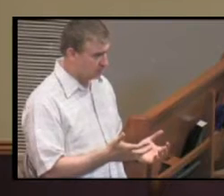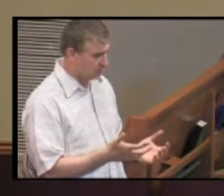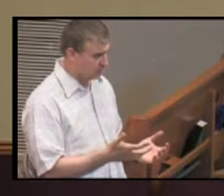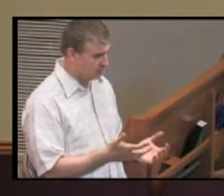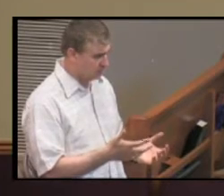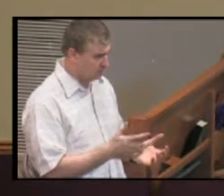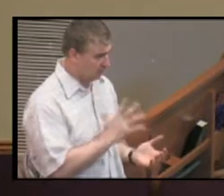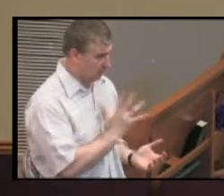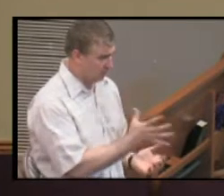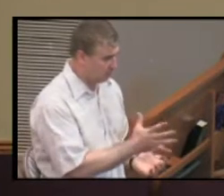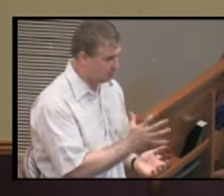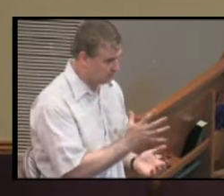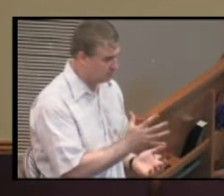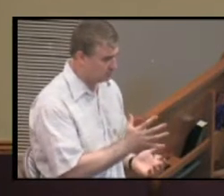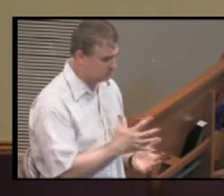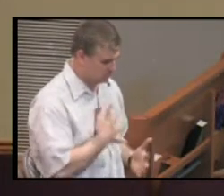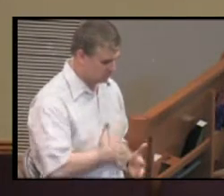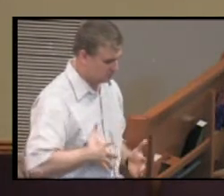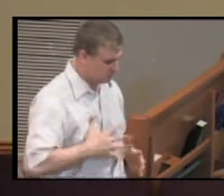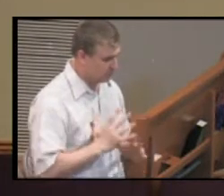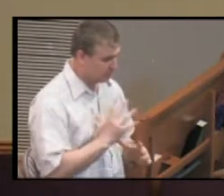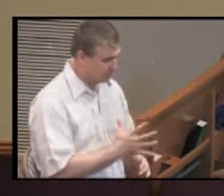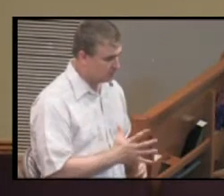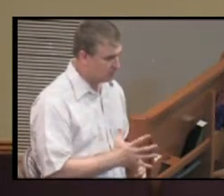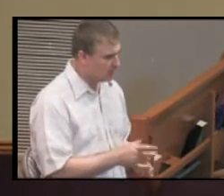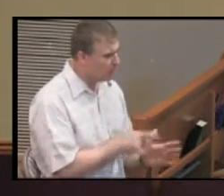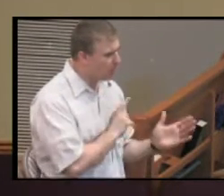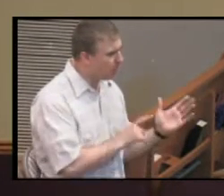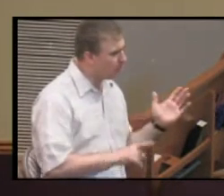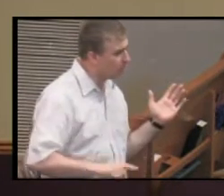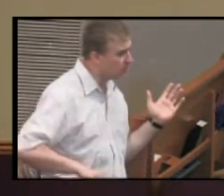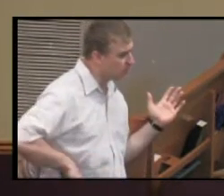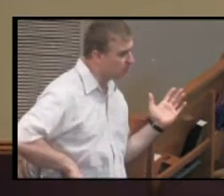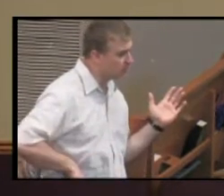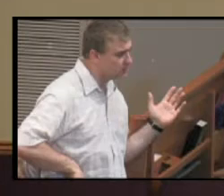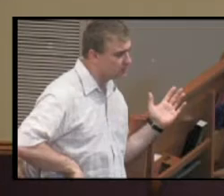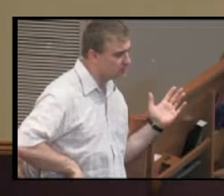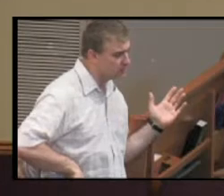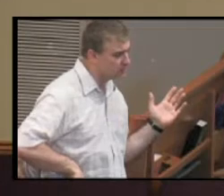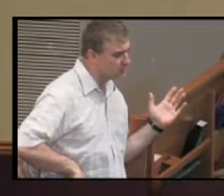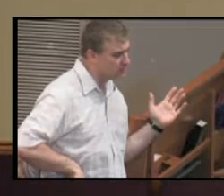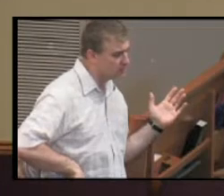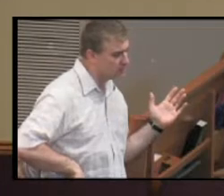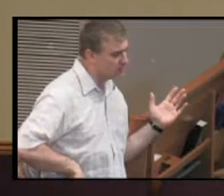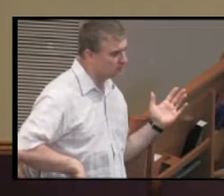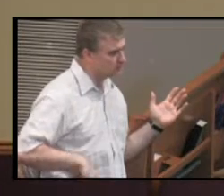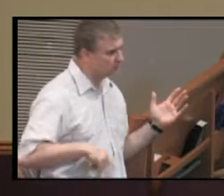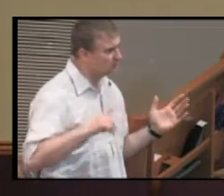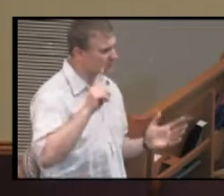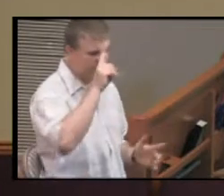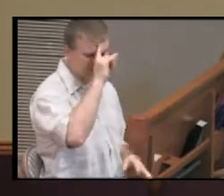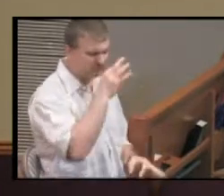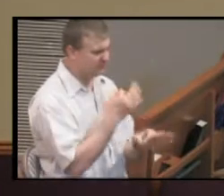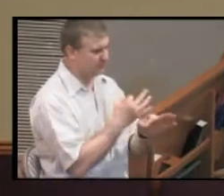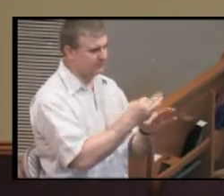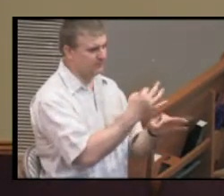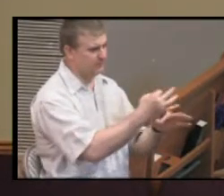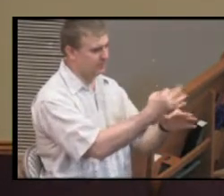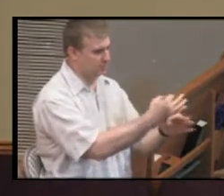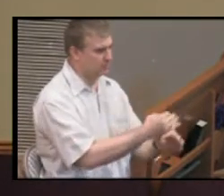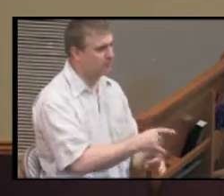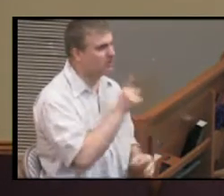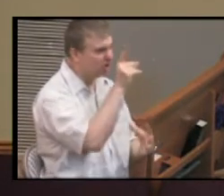отличном состоянии. И Господь, Он остается верен, Он есть